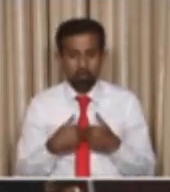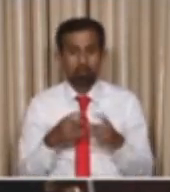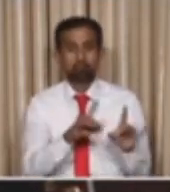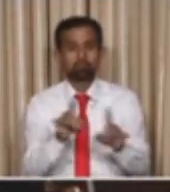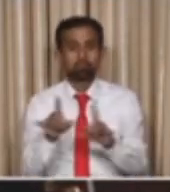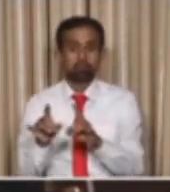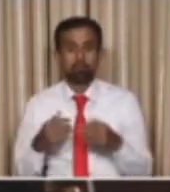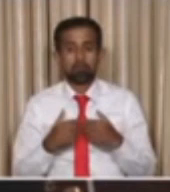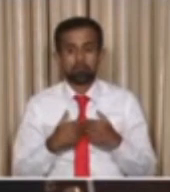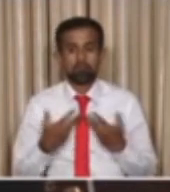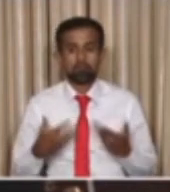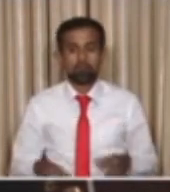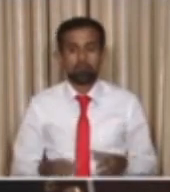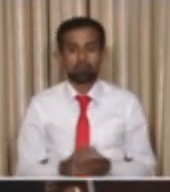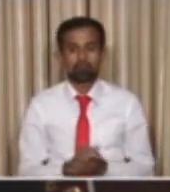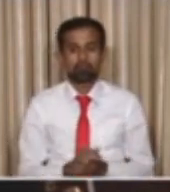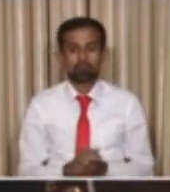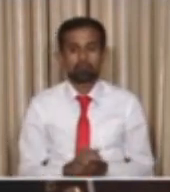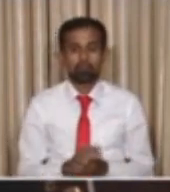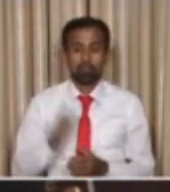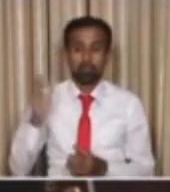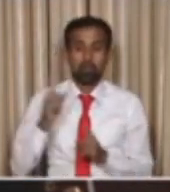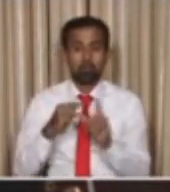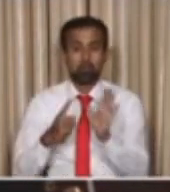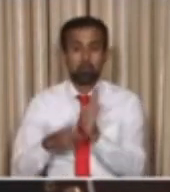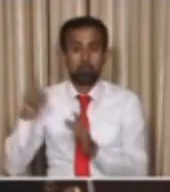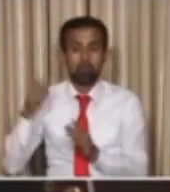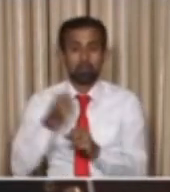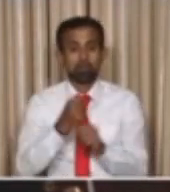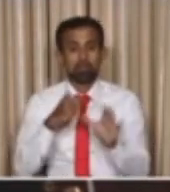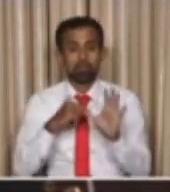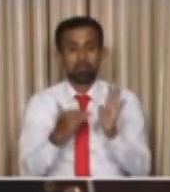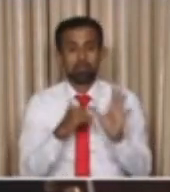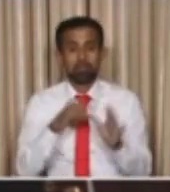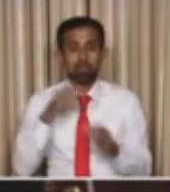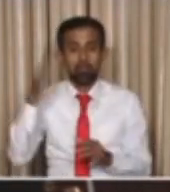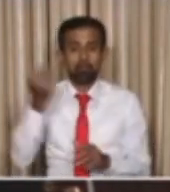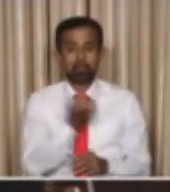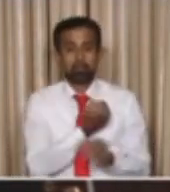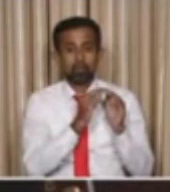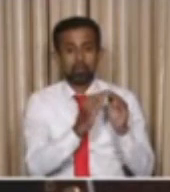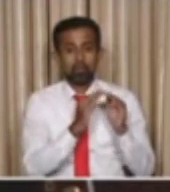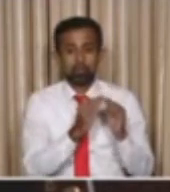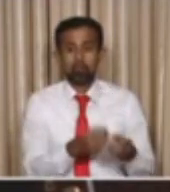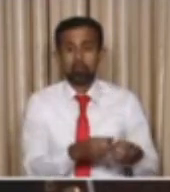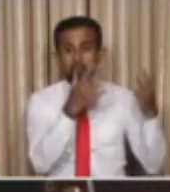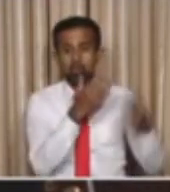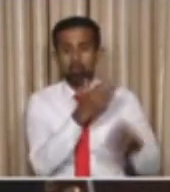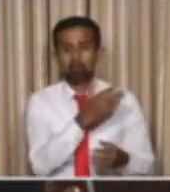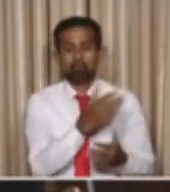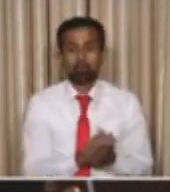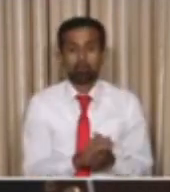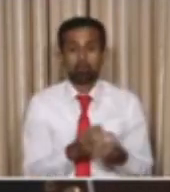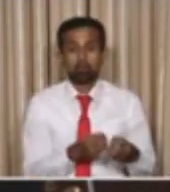තිබෙනවා. අරේ පලස්තීනයේ ගාසා තීරයේ රෝහල් වලට බෝම්බ ගහලා ඒ ප්‍රහාර එල්ල